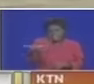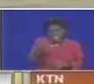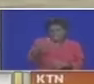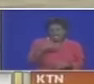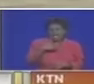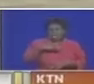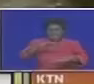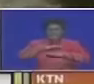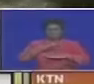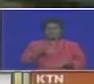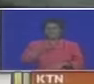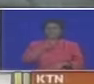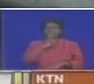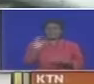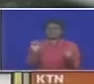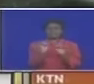uhaba wa maji.